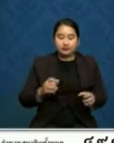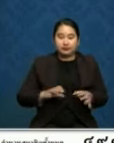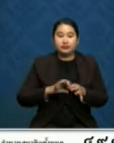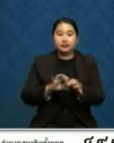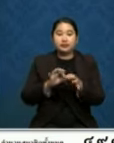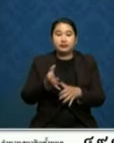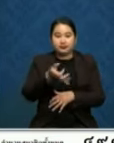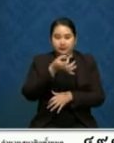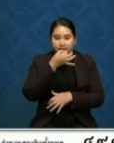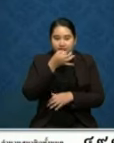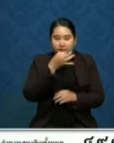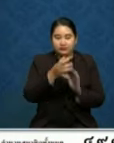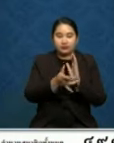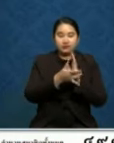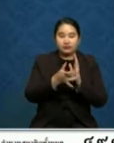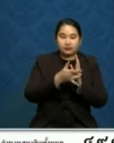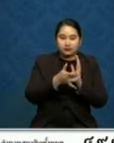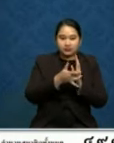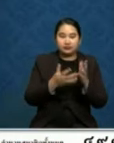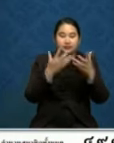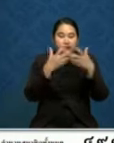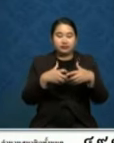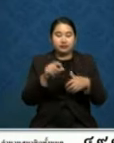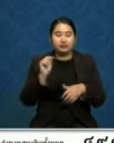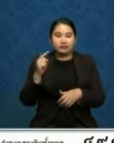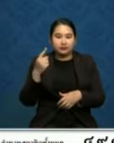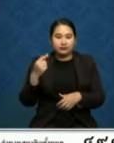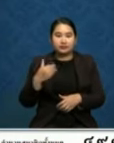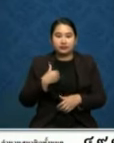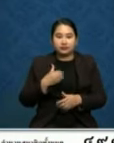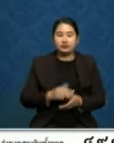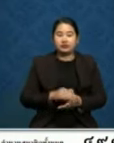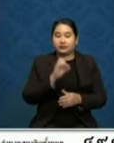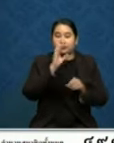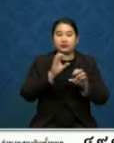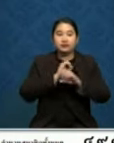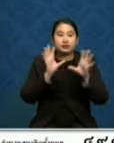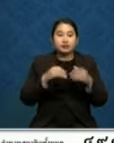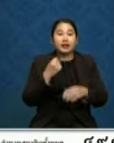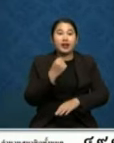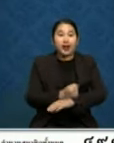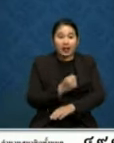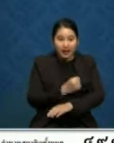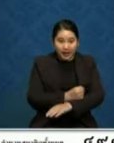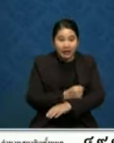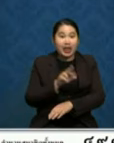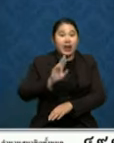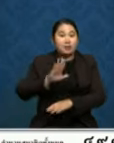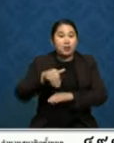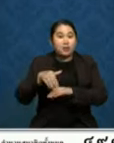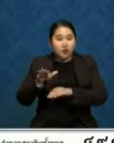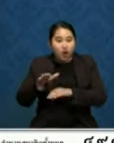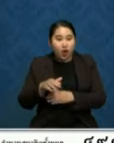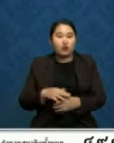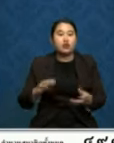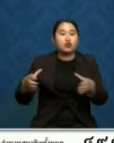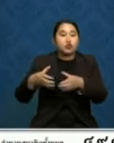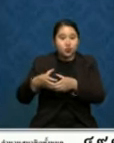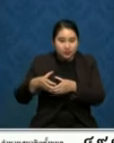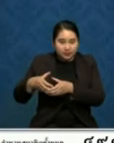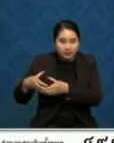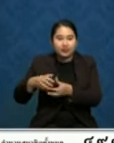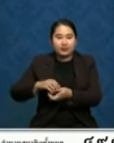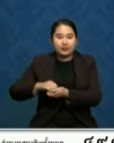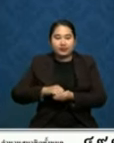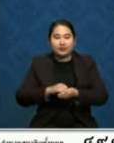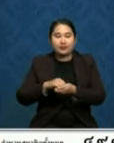อาชีพเทคโนโลยีและนวัตกรรมขอเน้นชัดๆตรงคำว่าแรงงานนอกระบบรวมตัวกันสร้างกลุ่มที่เข้ม